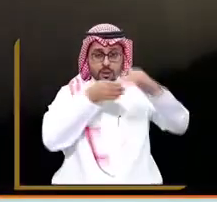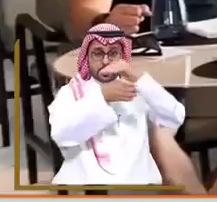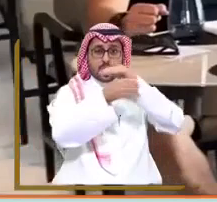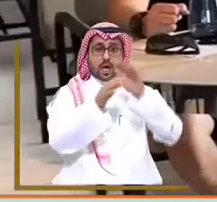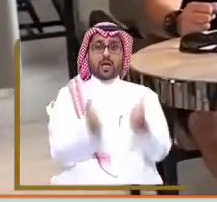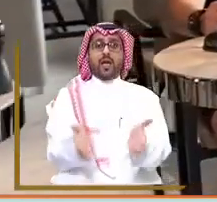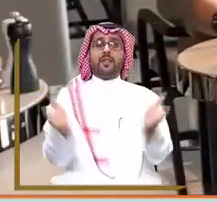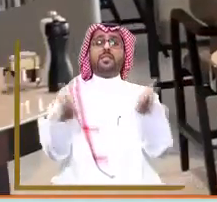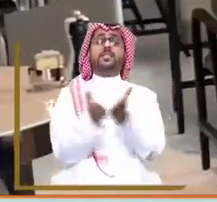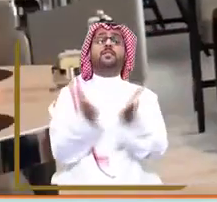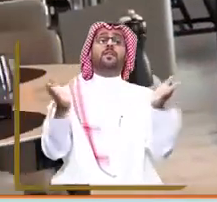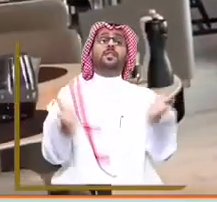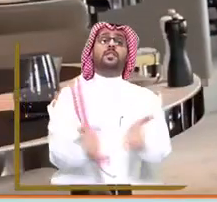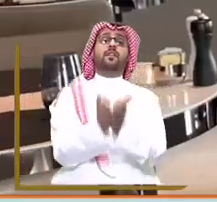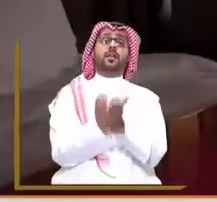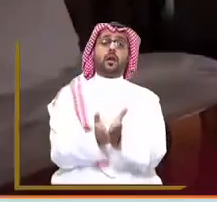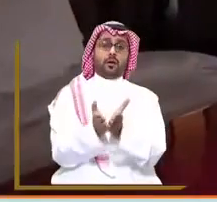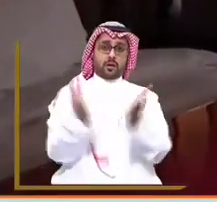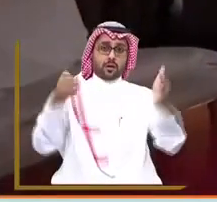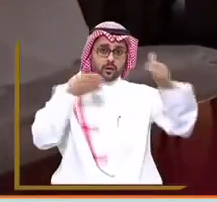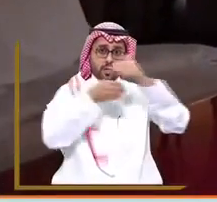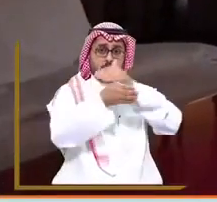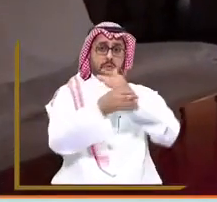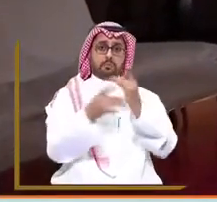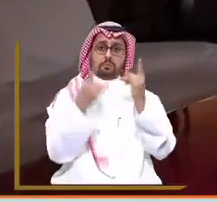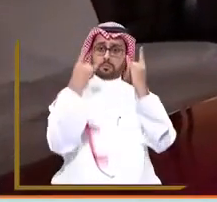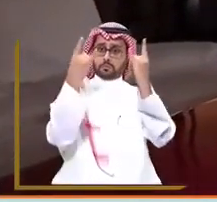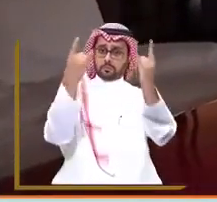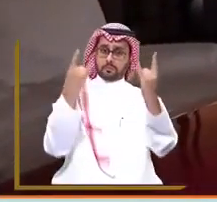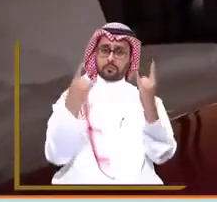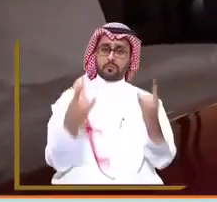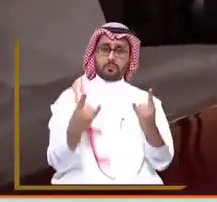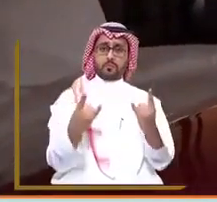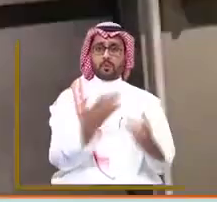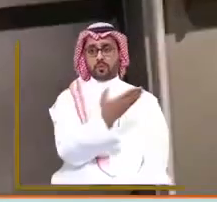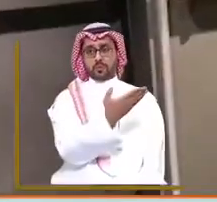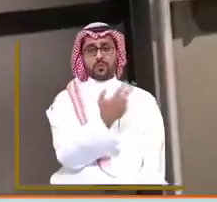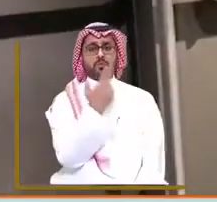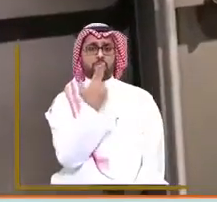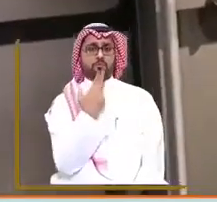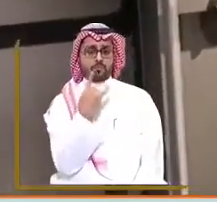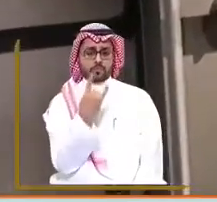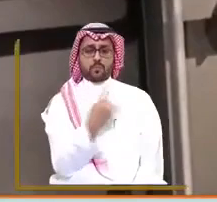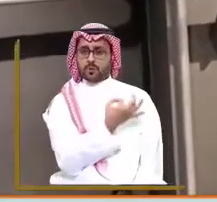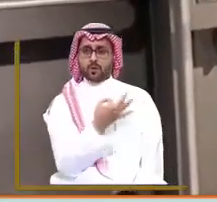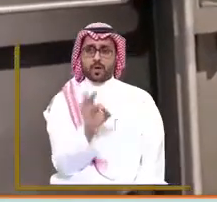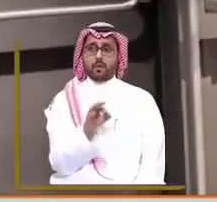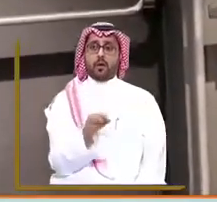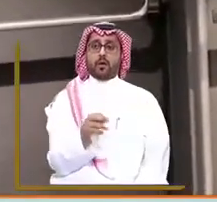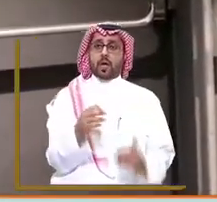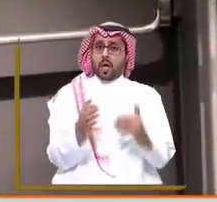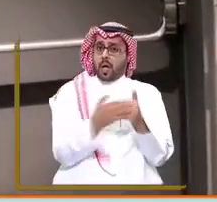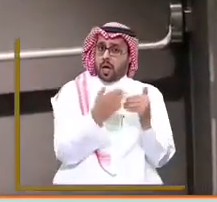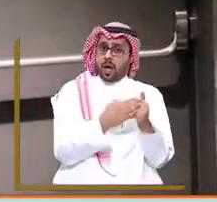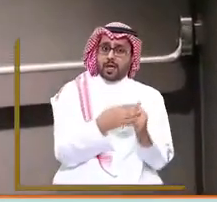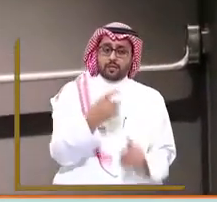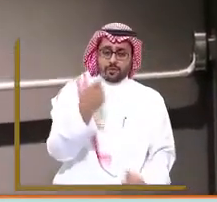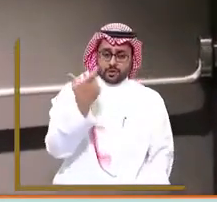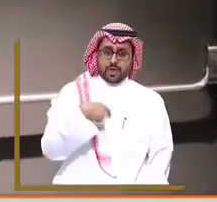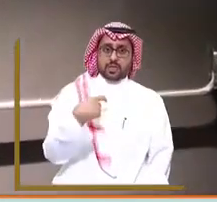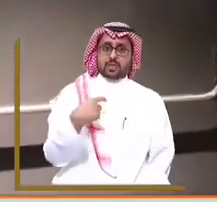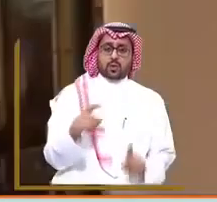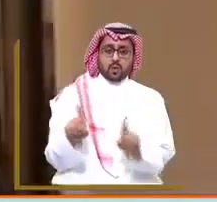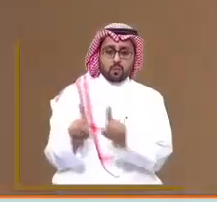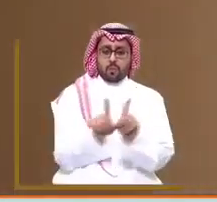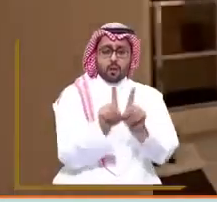تقدم كروز سينيك تجربة بحرية فائقة الرفاهية لزوارها، بداية من تخصيص خادم شخصي لكل ضيف